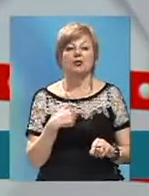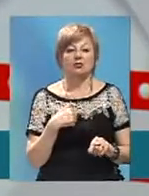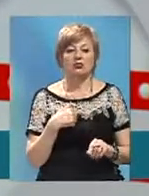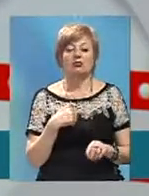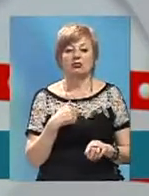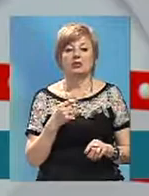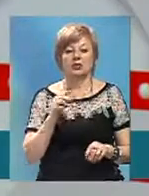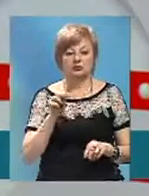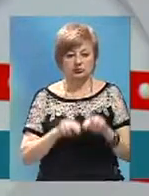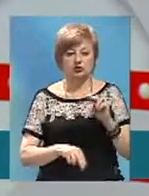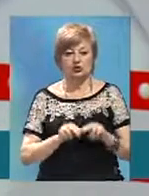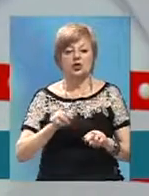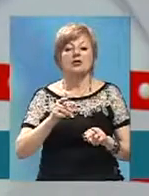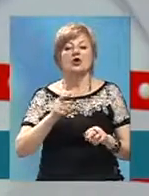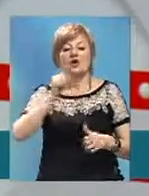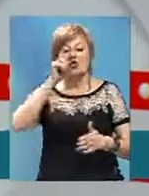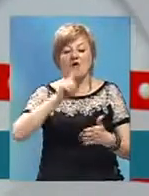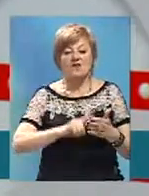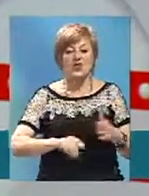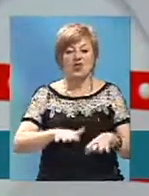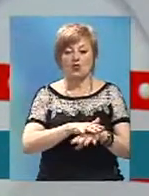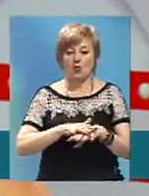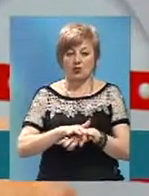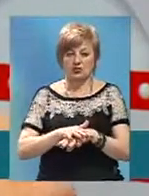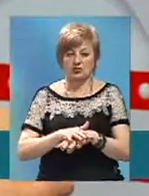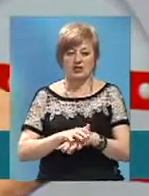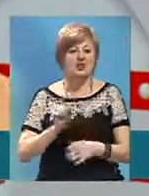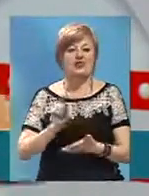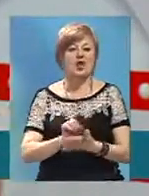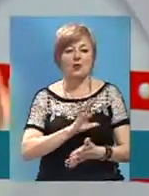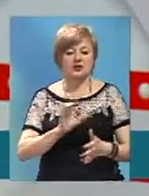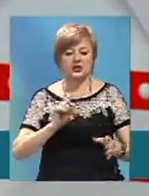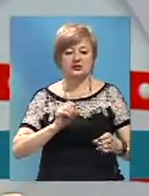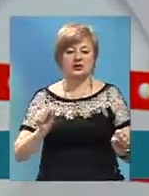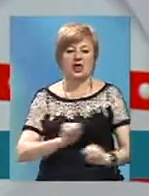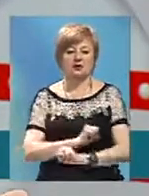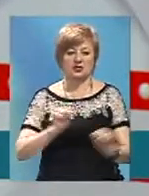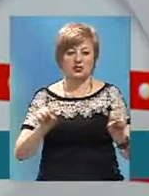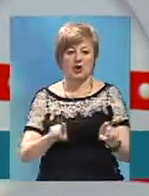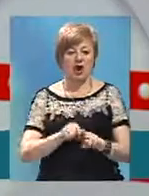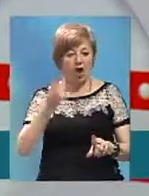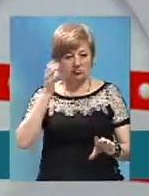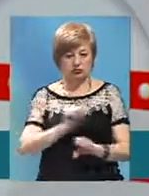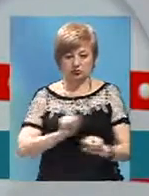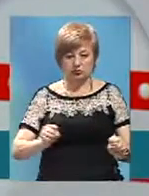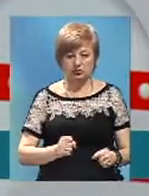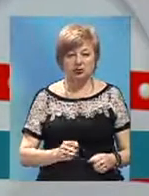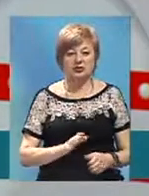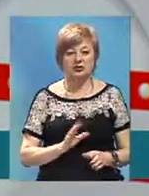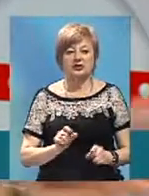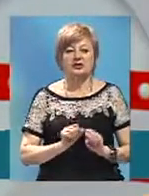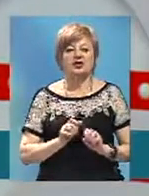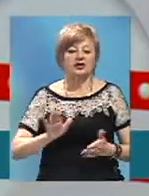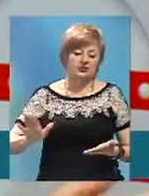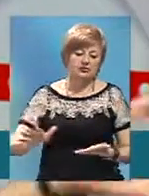довіру суспільству, що виявляється, для того, щоб щось відбулося, не обов'язково вибухати, як чорнобильський саркофаг, і розносити к бісу